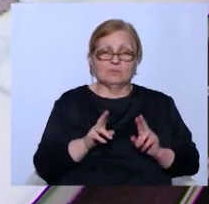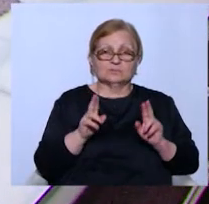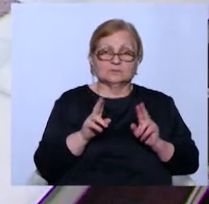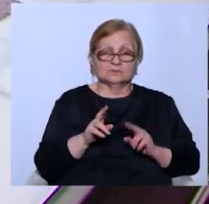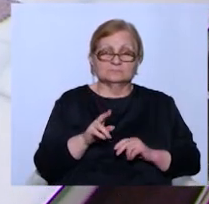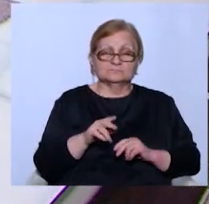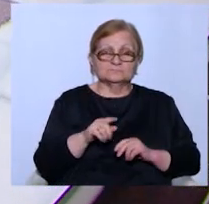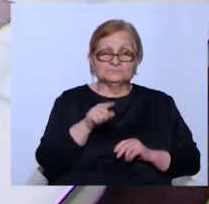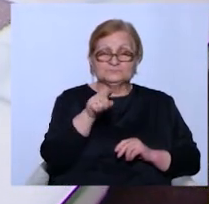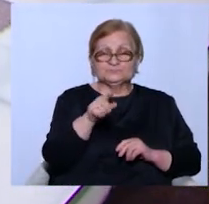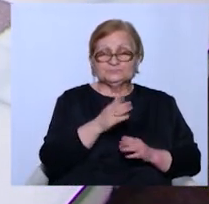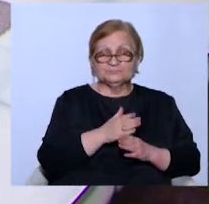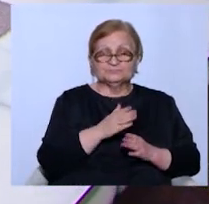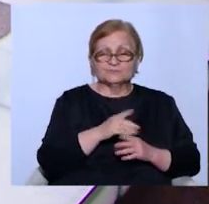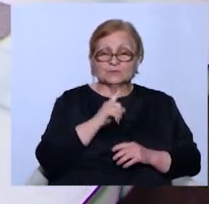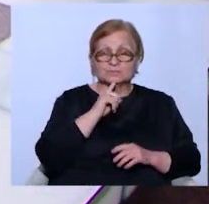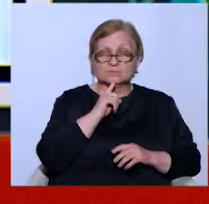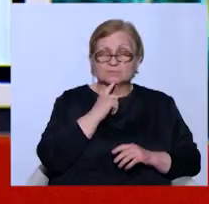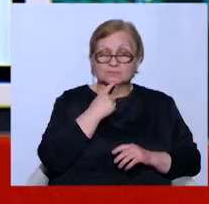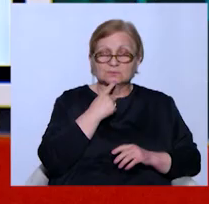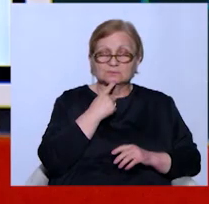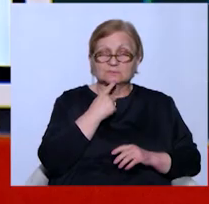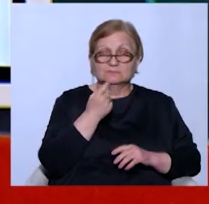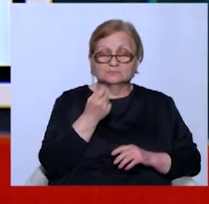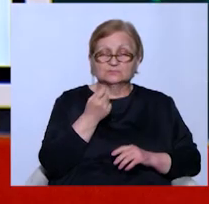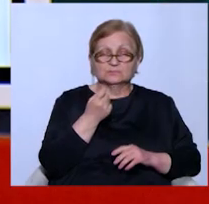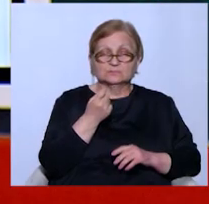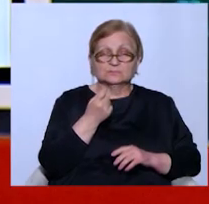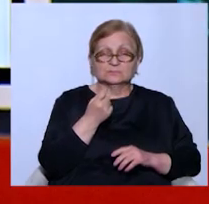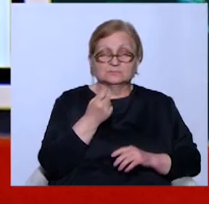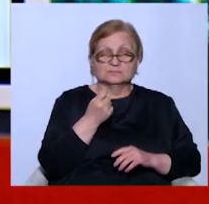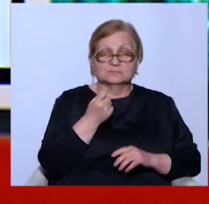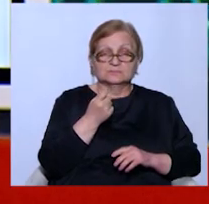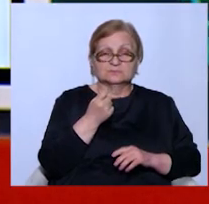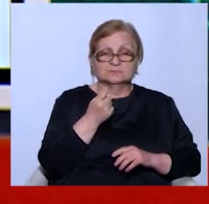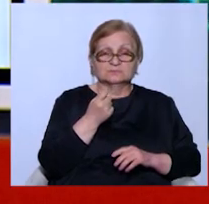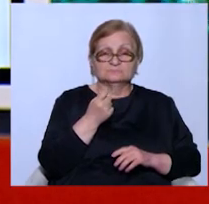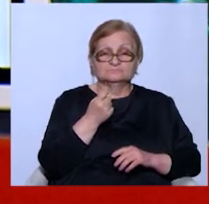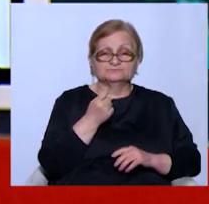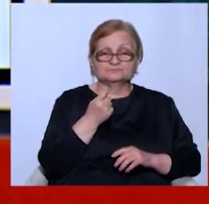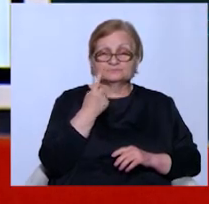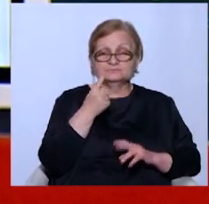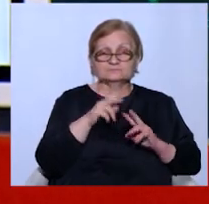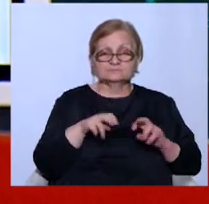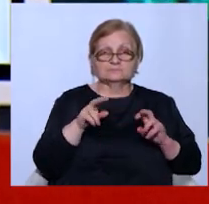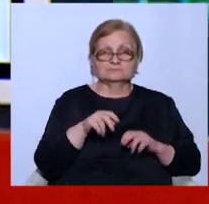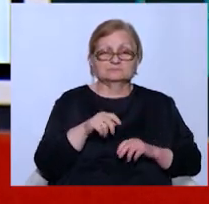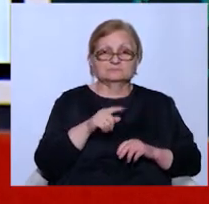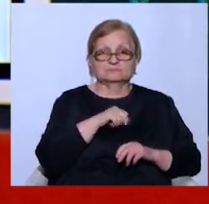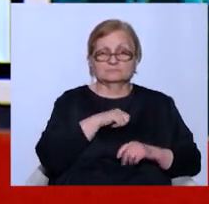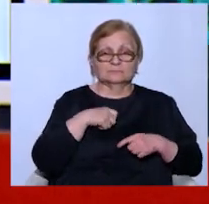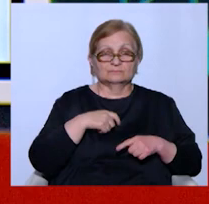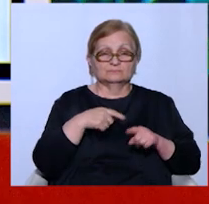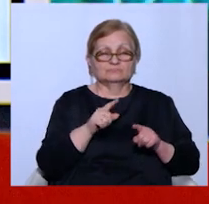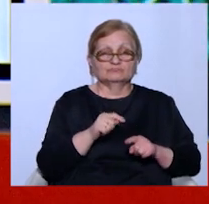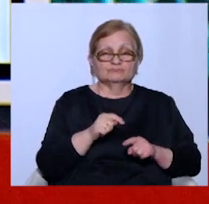არის ერთ-ერთი რთული, რაც ცოტა ორი მინდა, ერთი მინდა განვიხილოთ ერთად, დანარჩენი დამოუკიდებლად